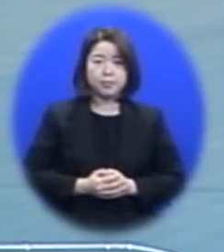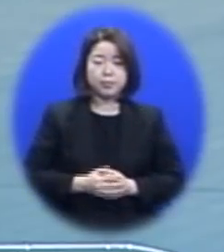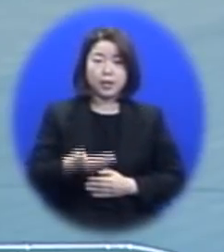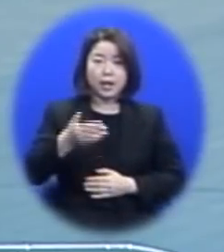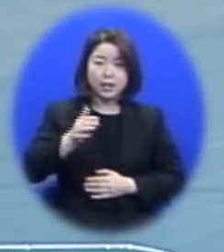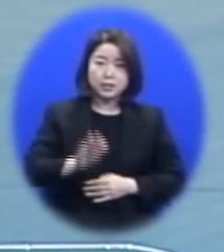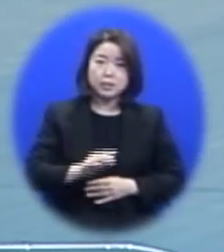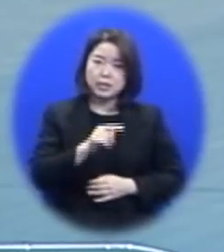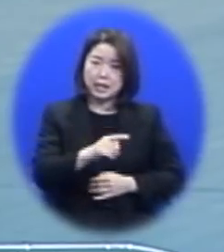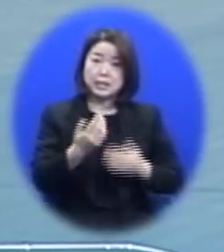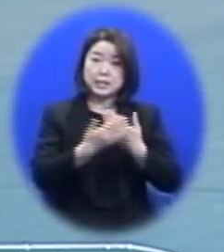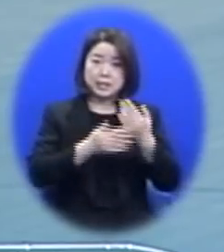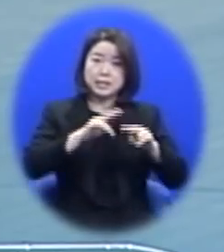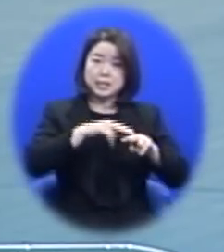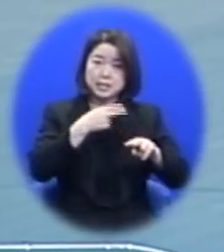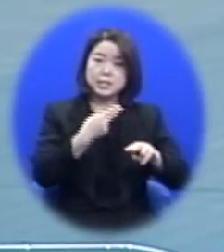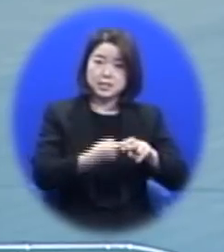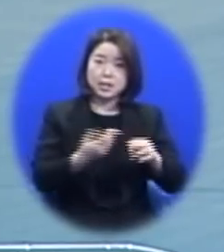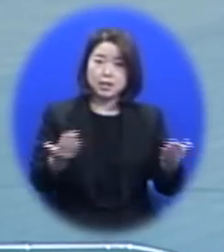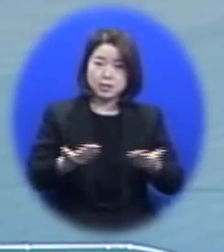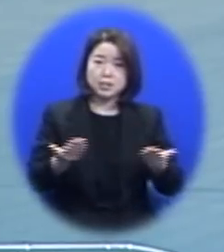그런데 이 은사 사역에는